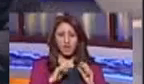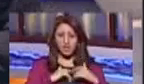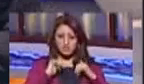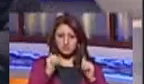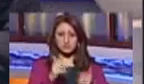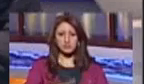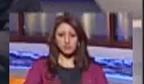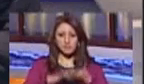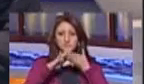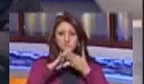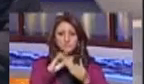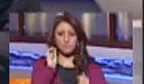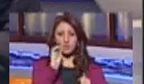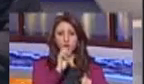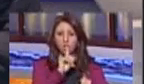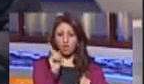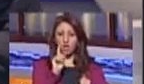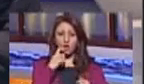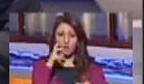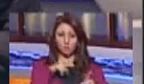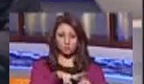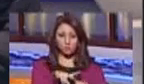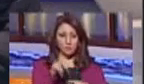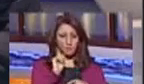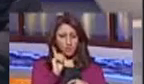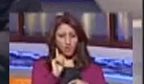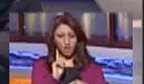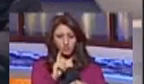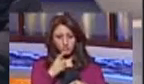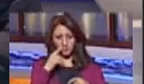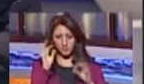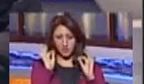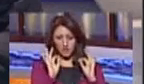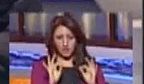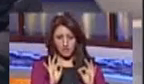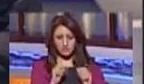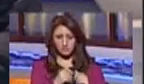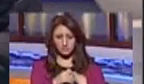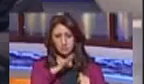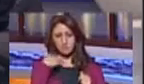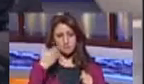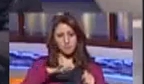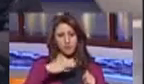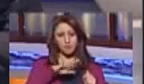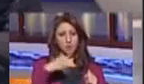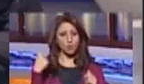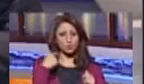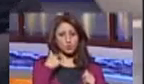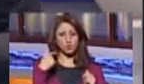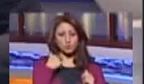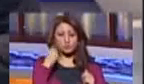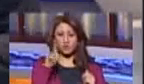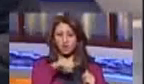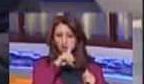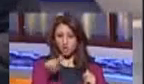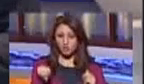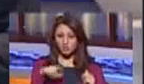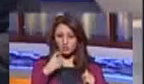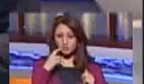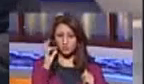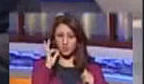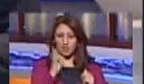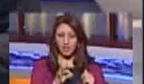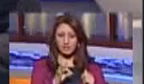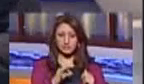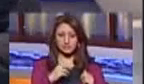كلنا لازم نقول لا للعنف. الاولوية اللي منع ازحاق ارواح المصريين الابرياء. ما ينفعش النهاردة